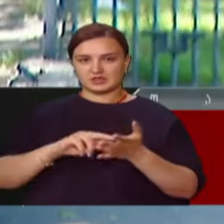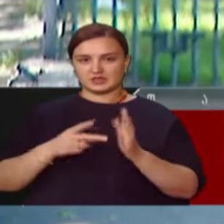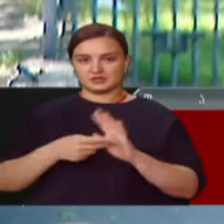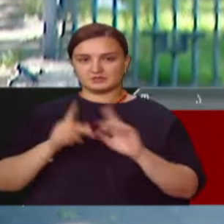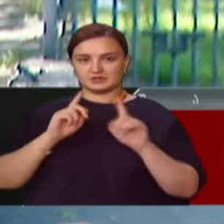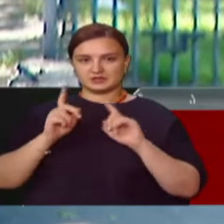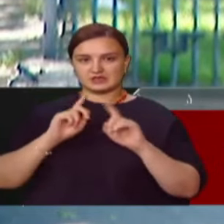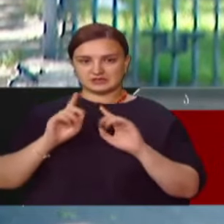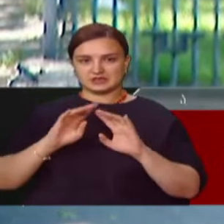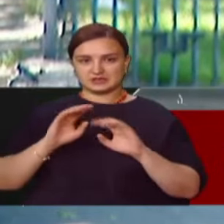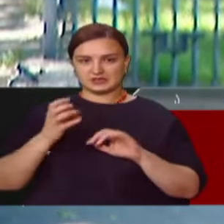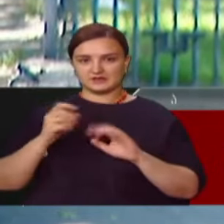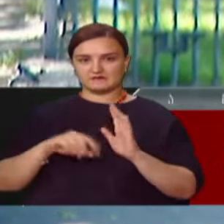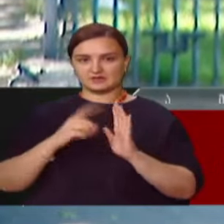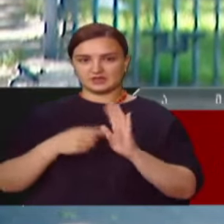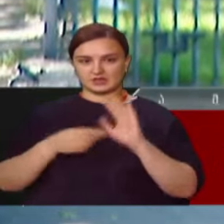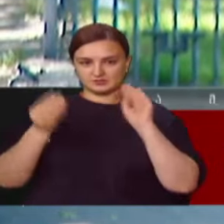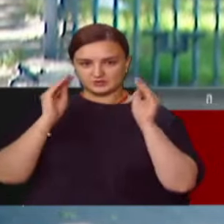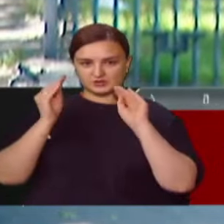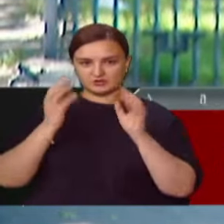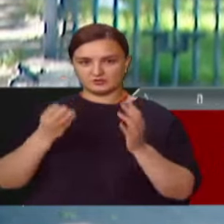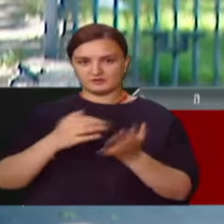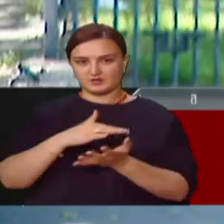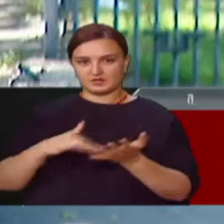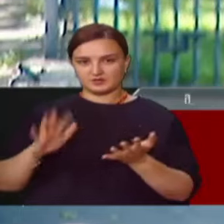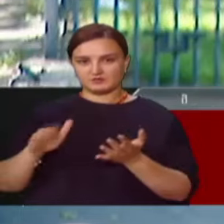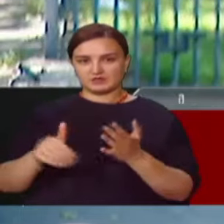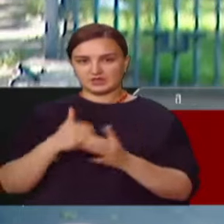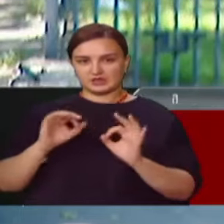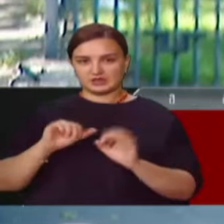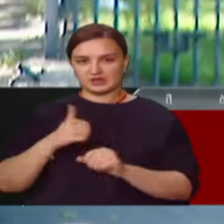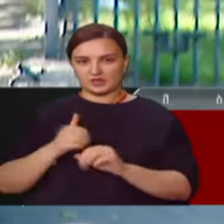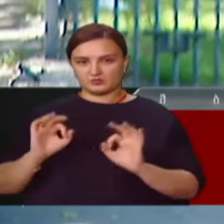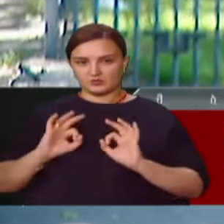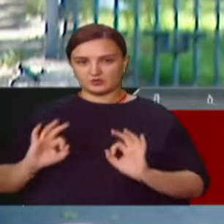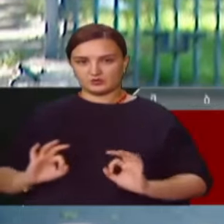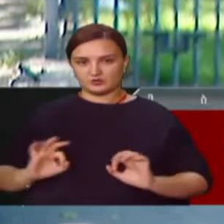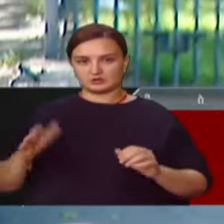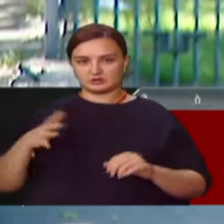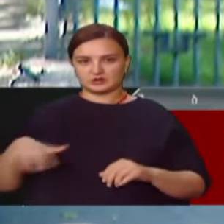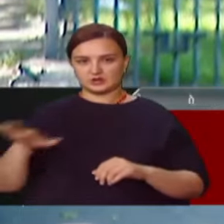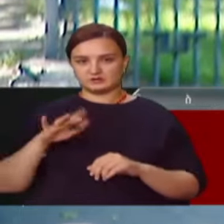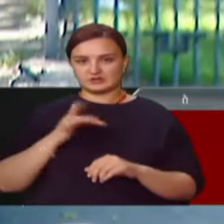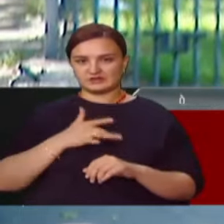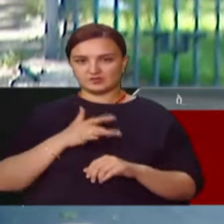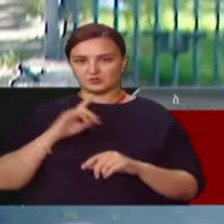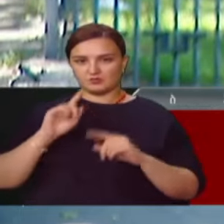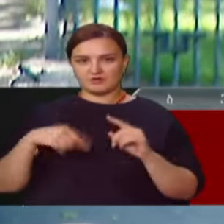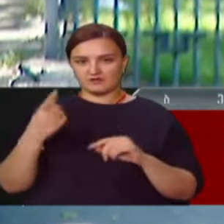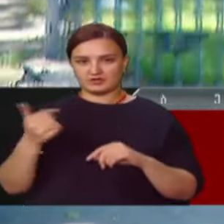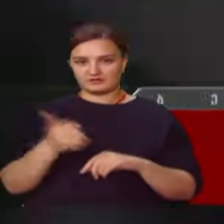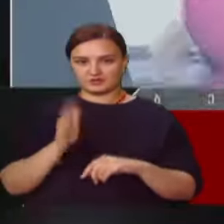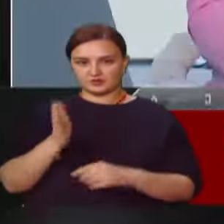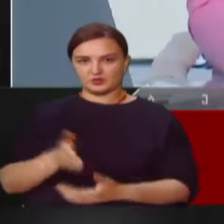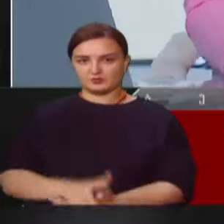გარეშე სესიაზე კი საკითხზე მსჯელობა გაგრძელდება და ახალი გენერალური პროკურორი საქართველოს სავარაუდოდ